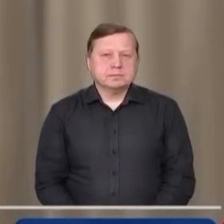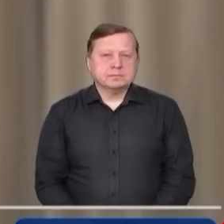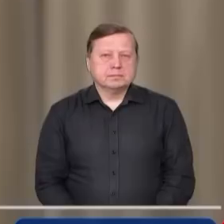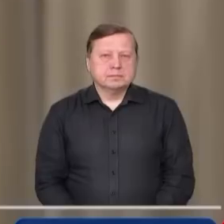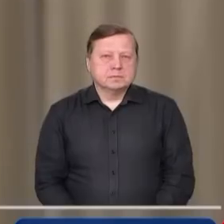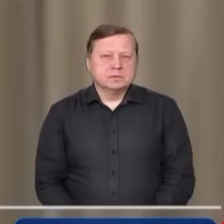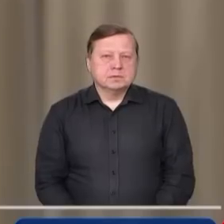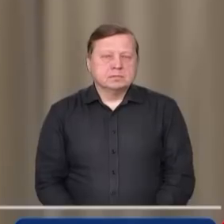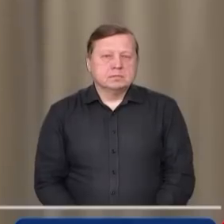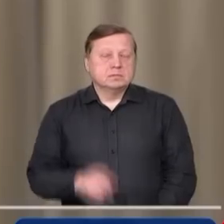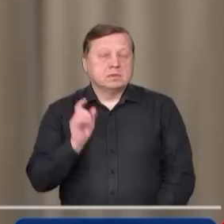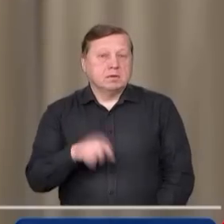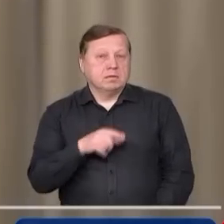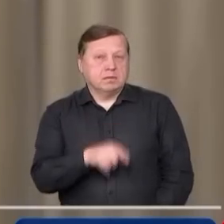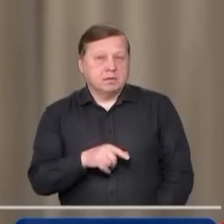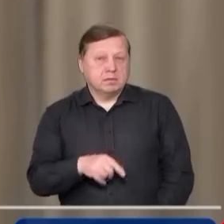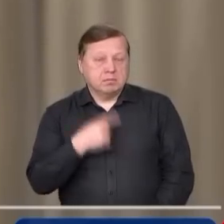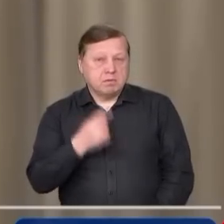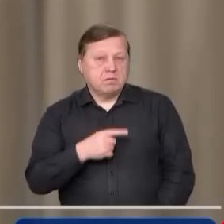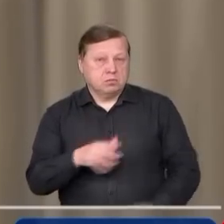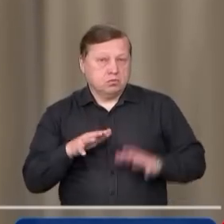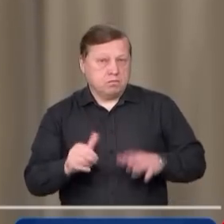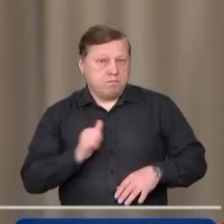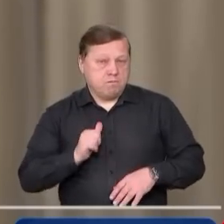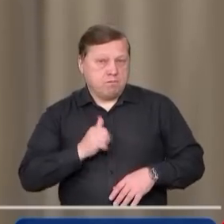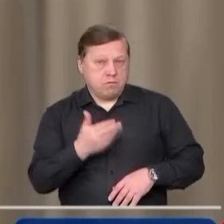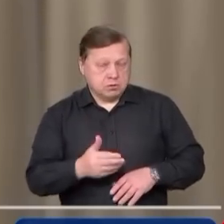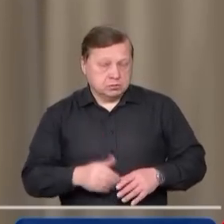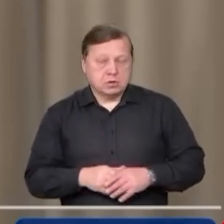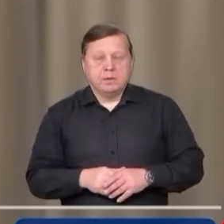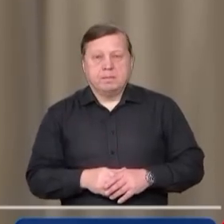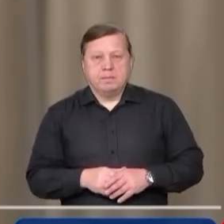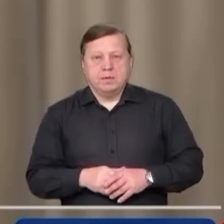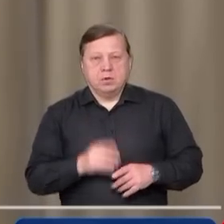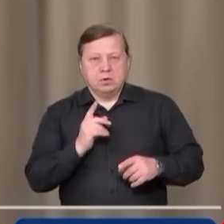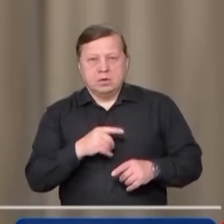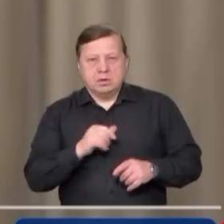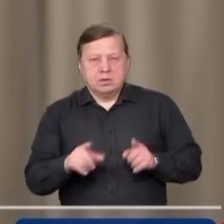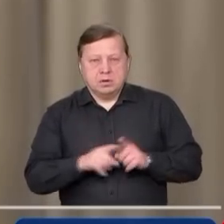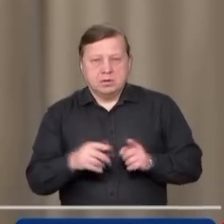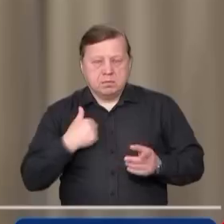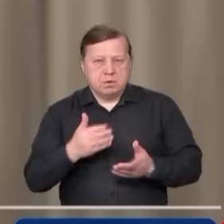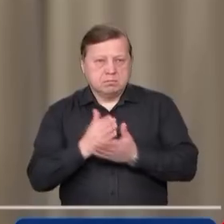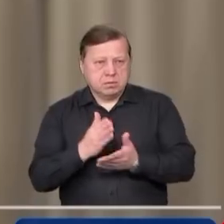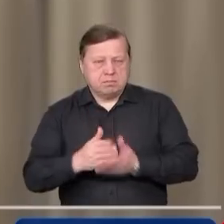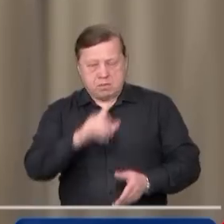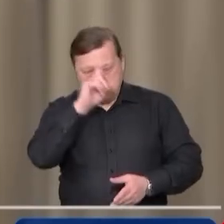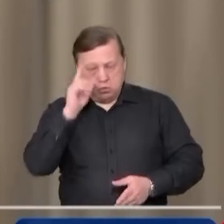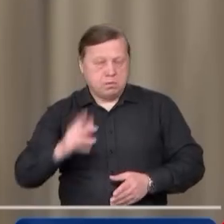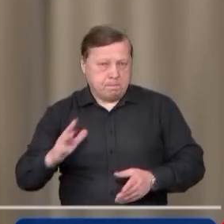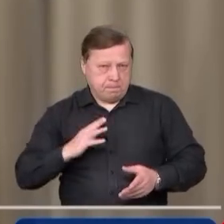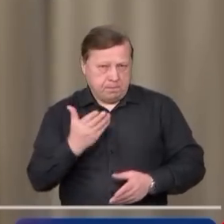Niemcy gościły 39 tysięcy moich sił zbrojnych i wielu członków ich rodzin i cywili. Także